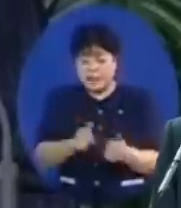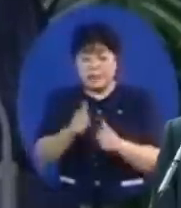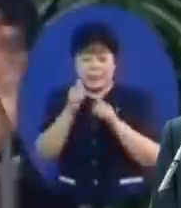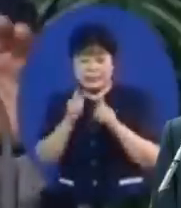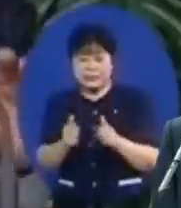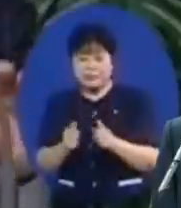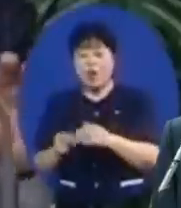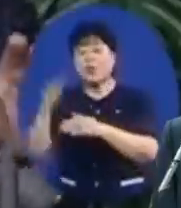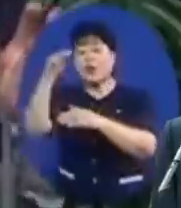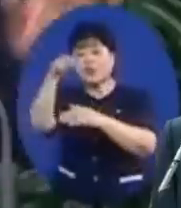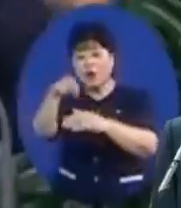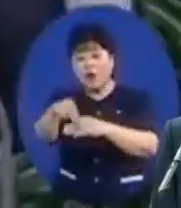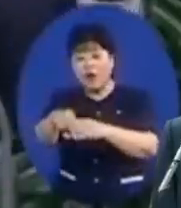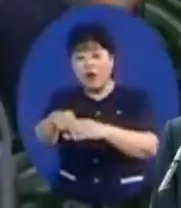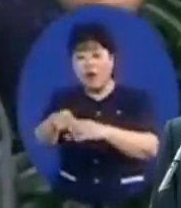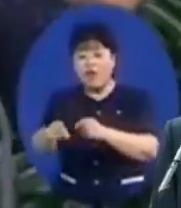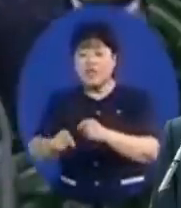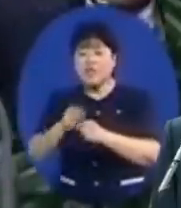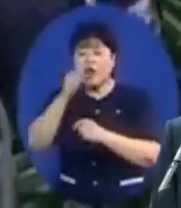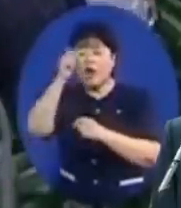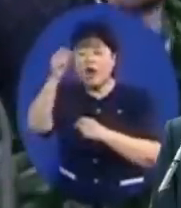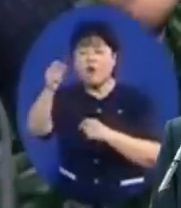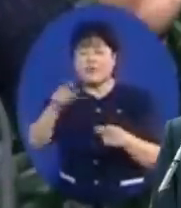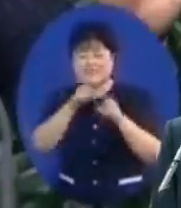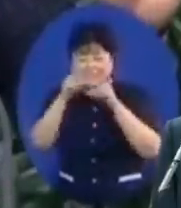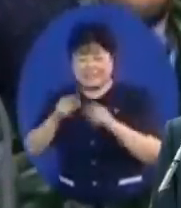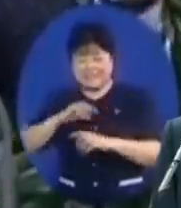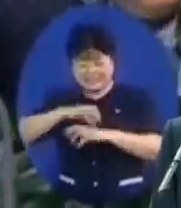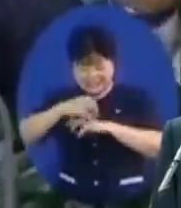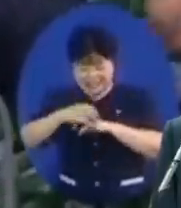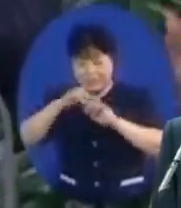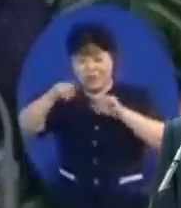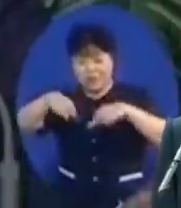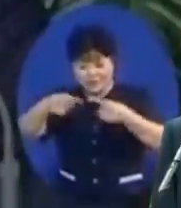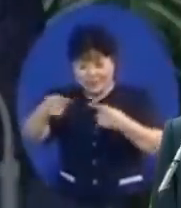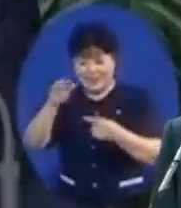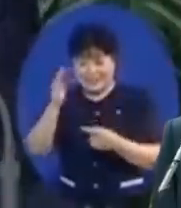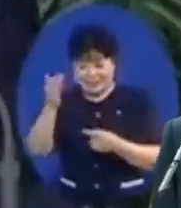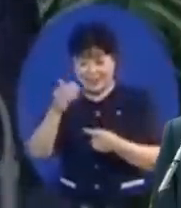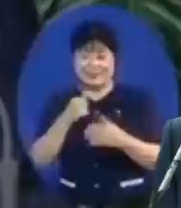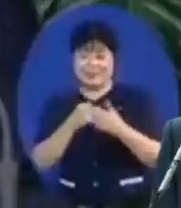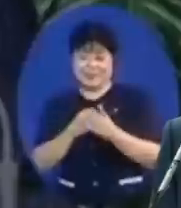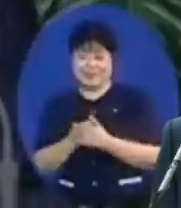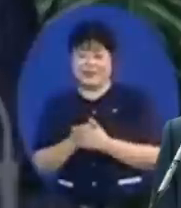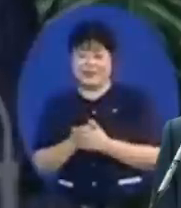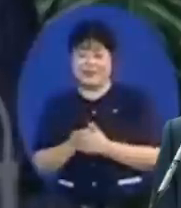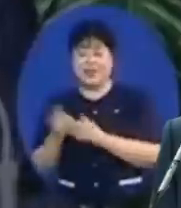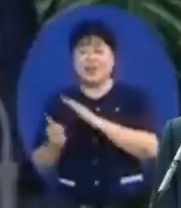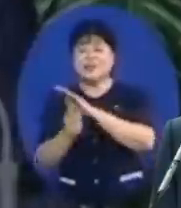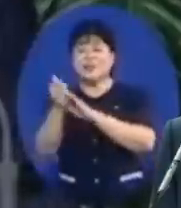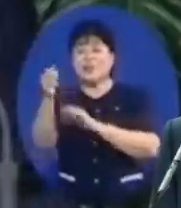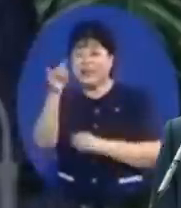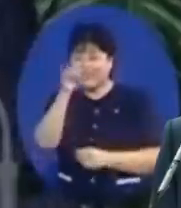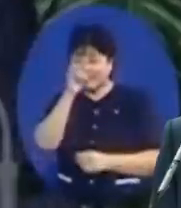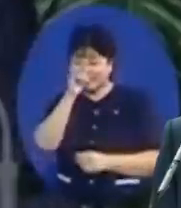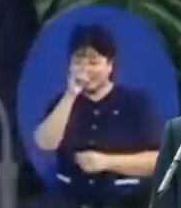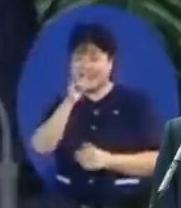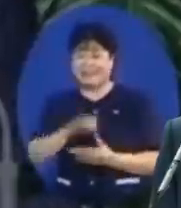심판을 건너뛰어서 영원히 사는 세계로 들어가는 것이 있기 때문에 소망이 있는 것입니다.